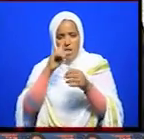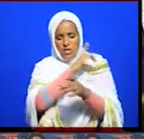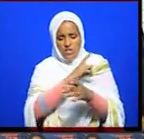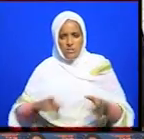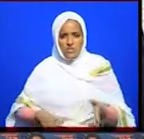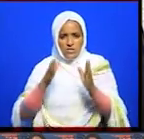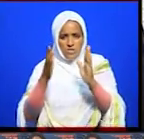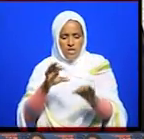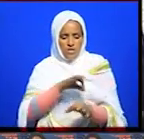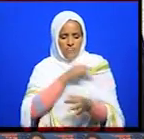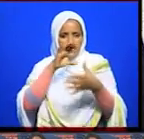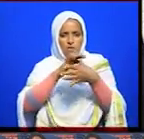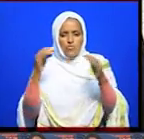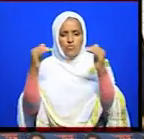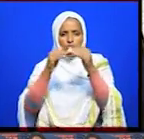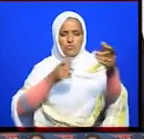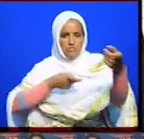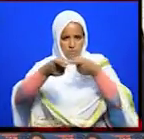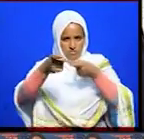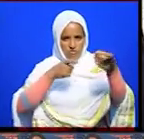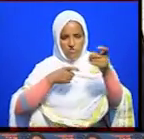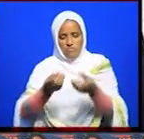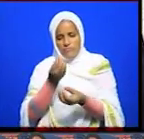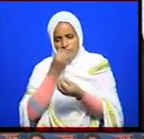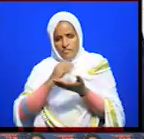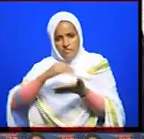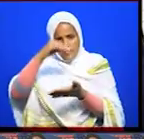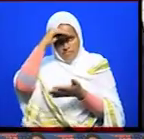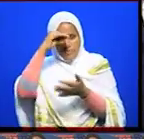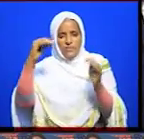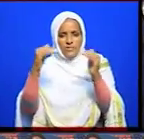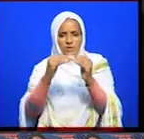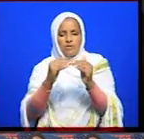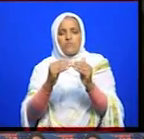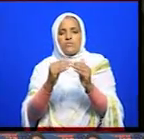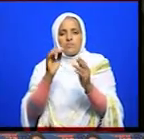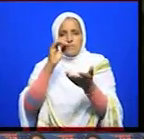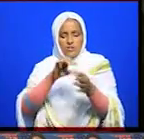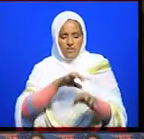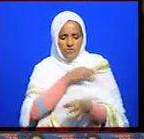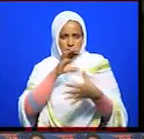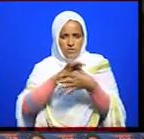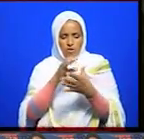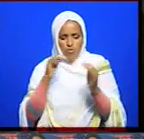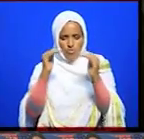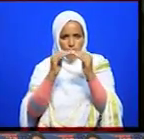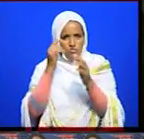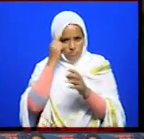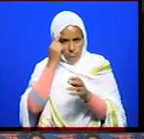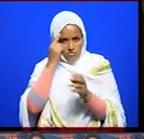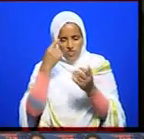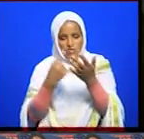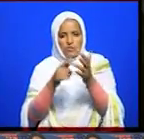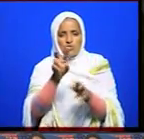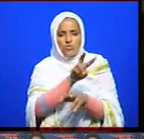ማንንም ሰው አንድ ክርስቲያን ነፍስና ስጋውን እኩል ያስተዳድራል እኩል ይመግባል እኩል ይማራል ለነፍሱም ለስጋውም እኩል